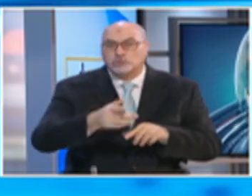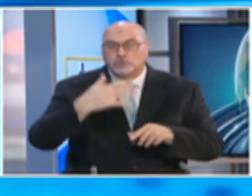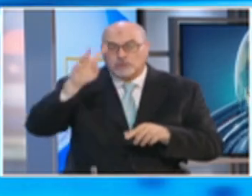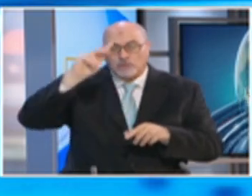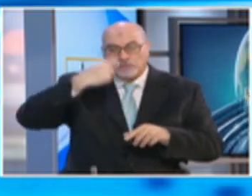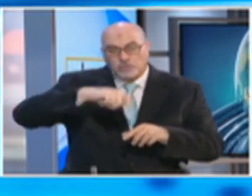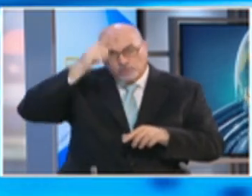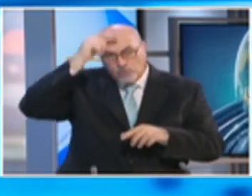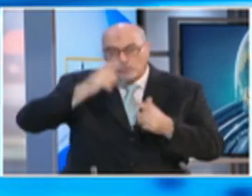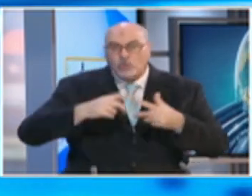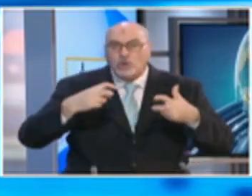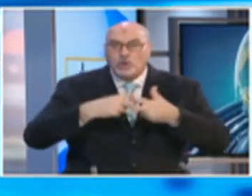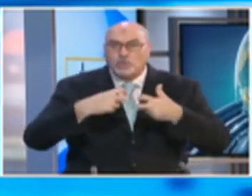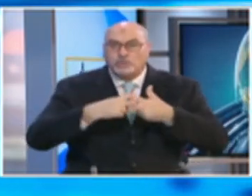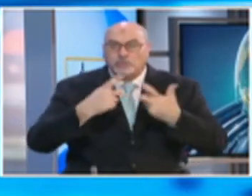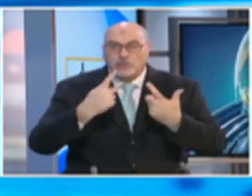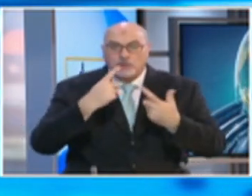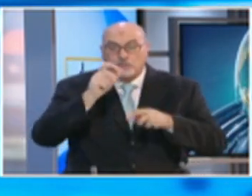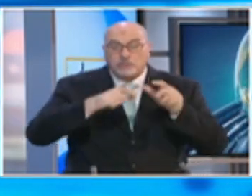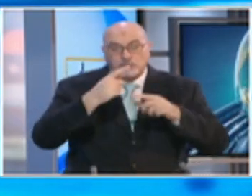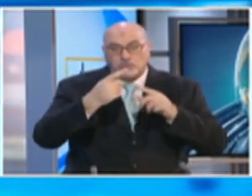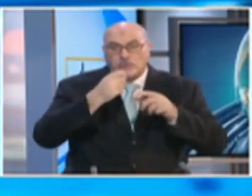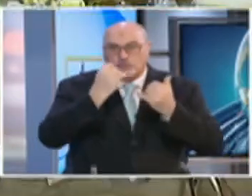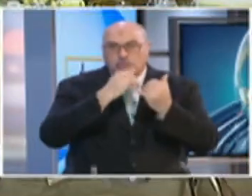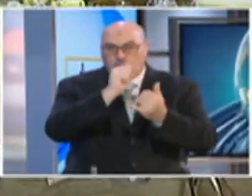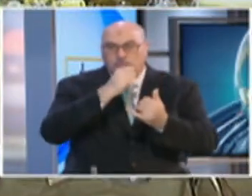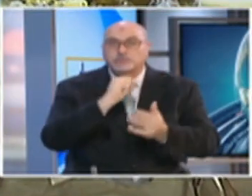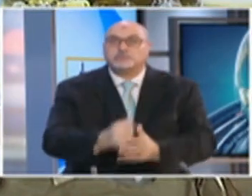الجمهورية على الأسعار وانطباعات المواطنين.